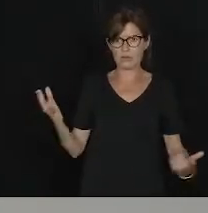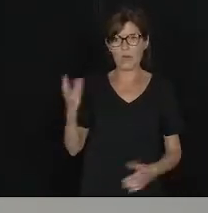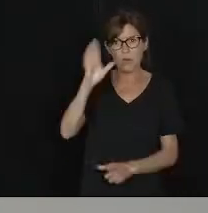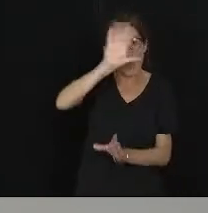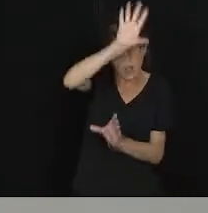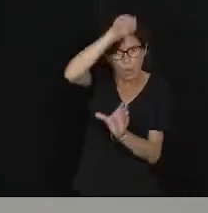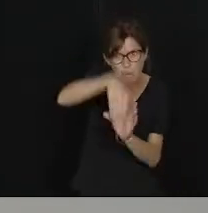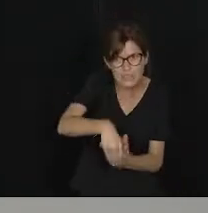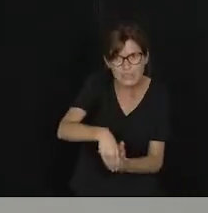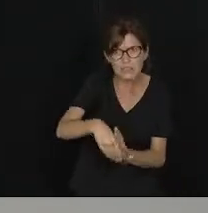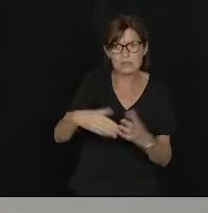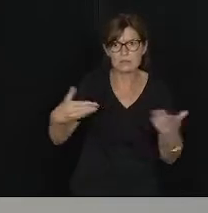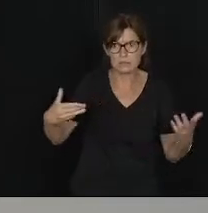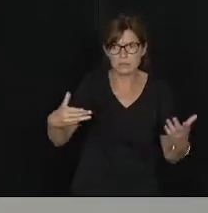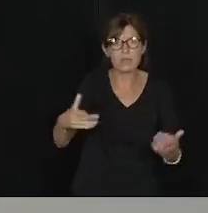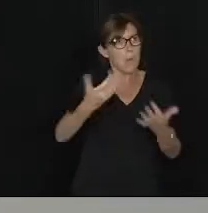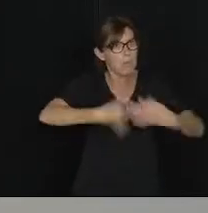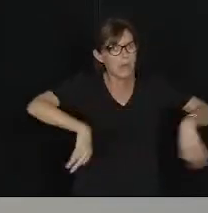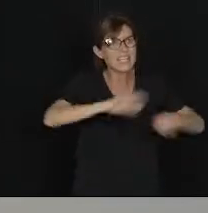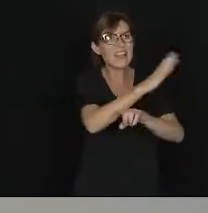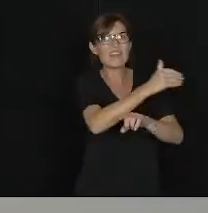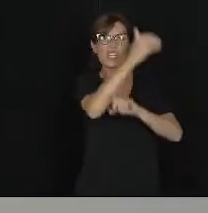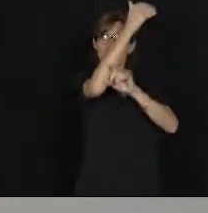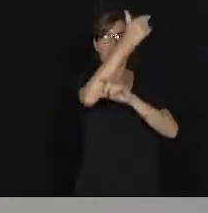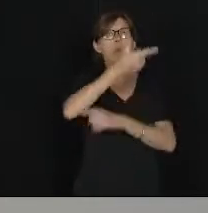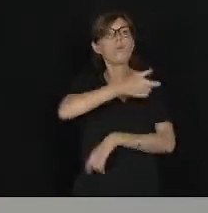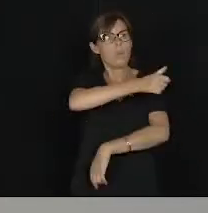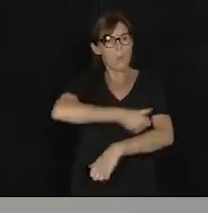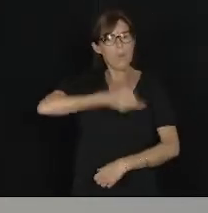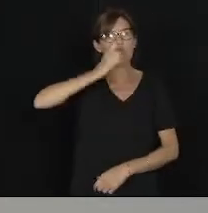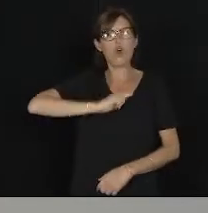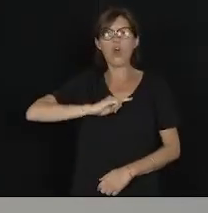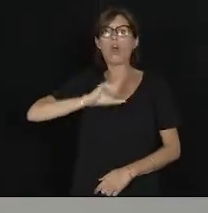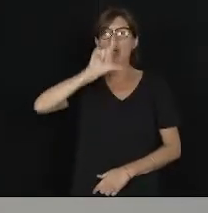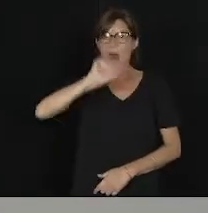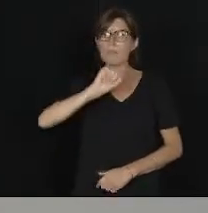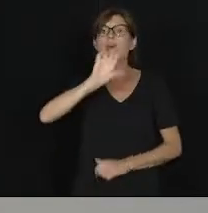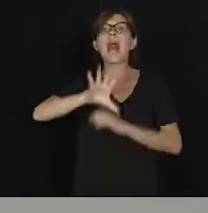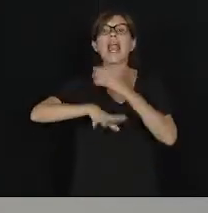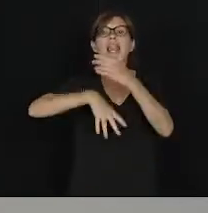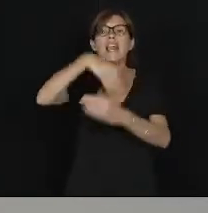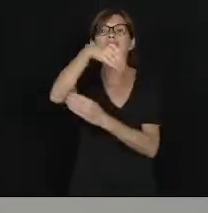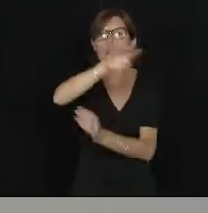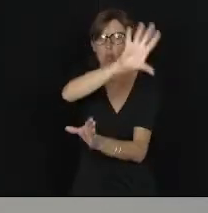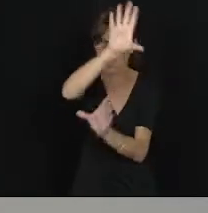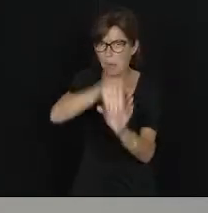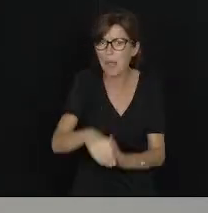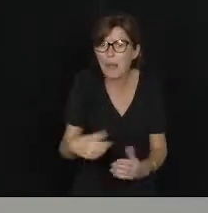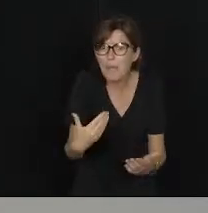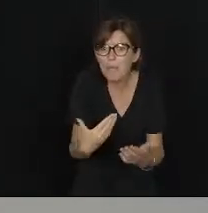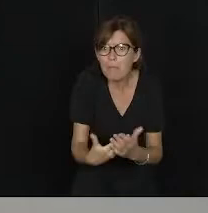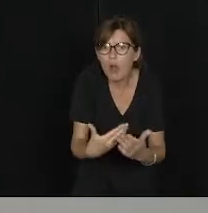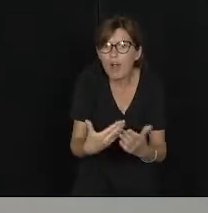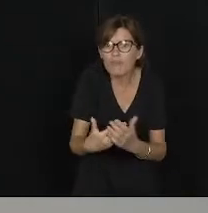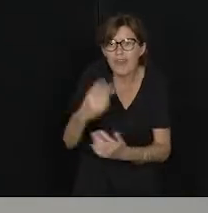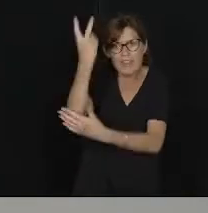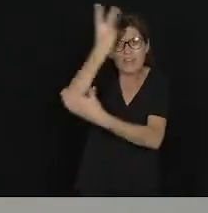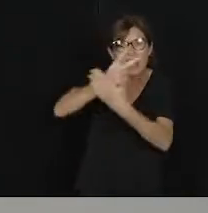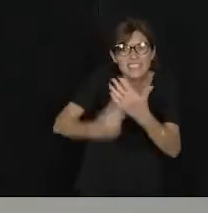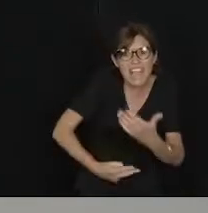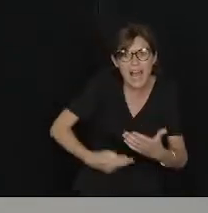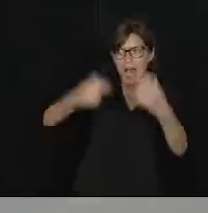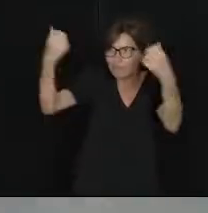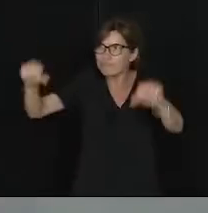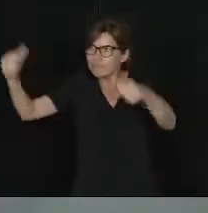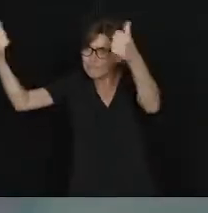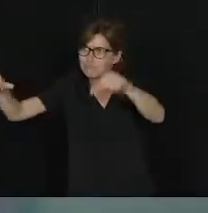deuil et celui de la nation, aussi hors les murs, hein, comme en témoignent par exemple les nombreux dessins déposés par les classes dans les lieux symboliques et aujourd'hui